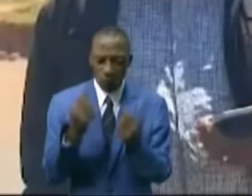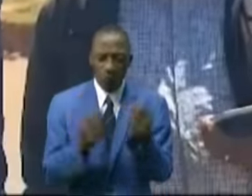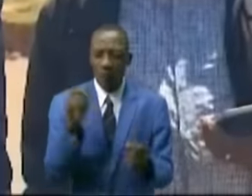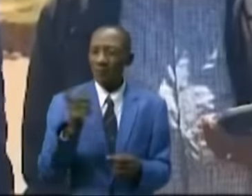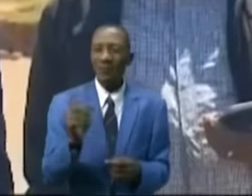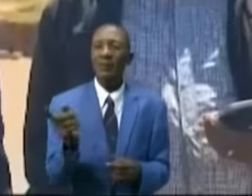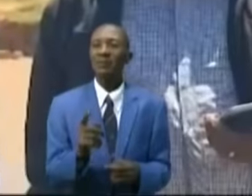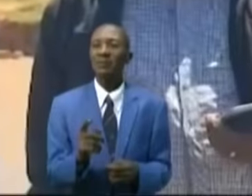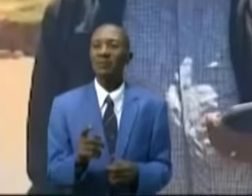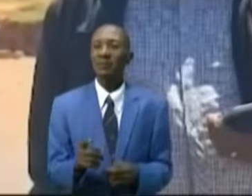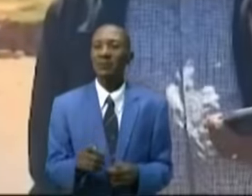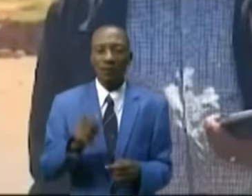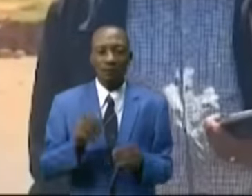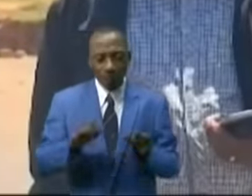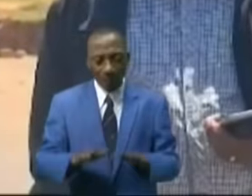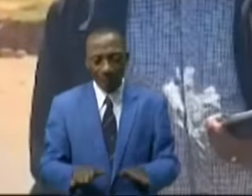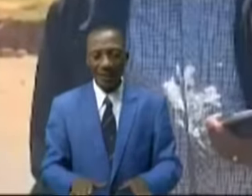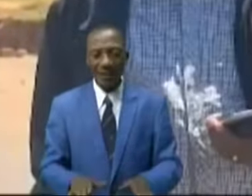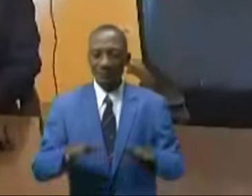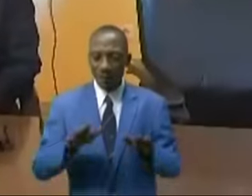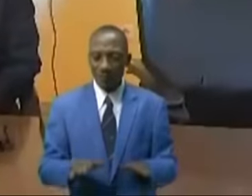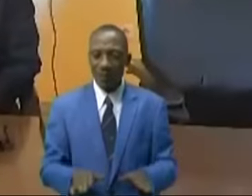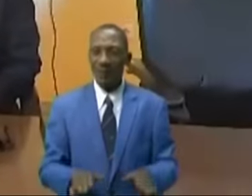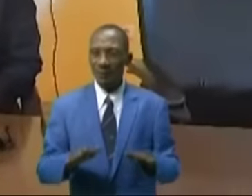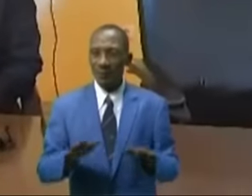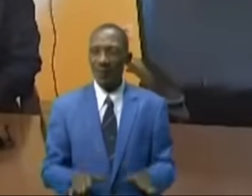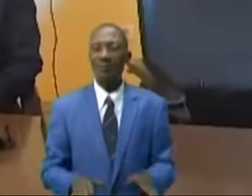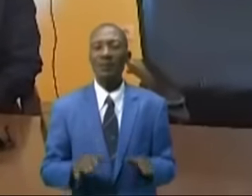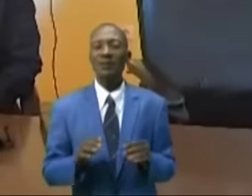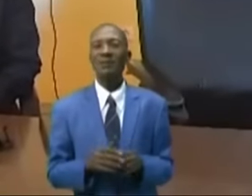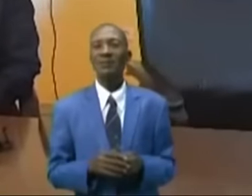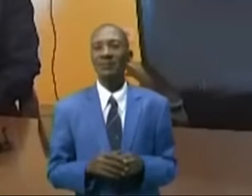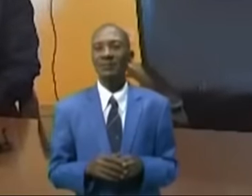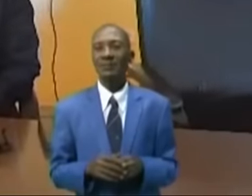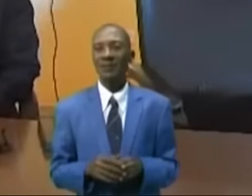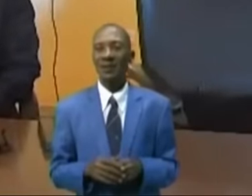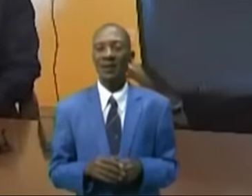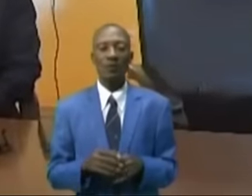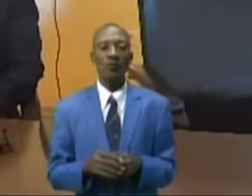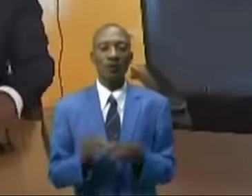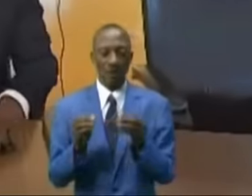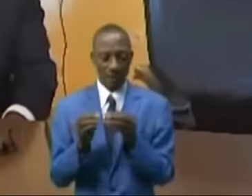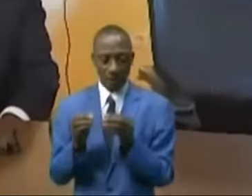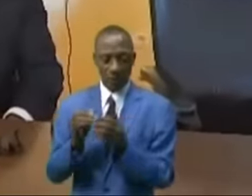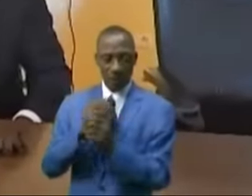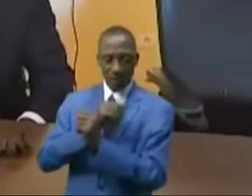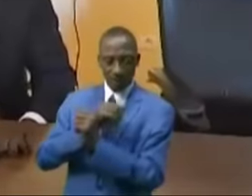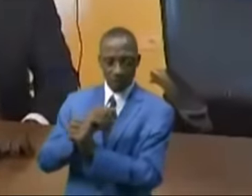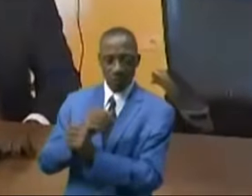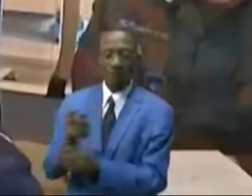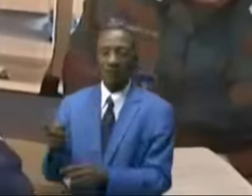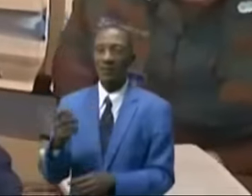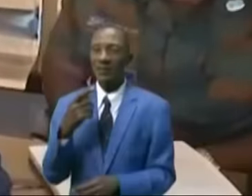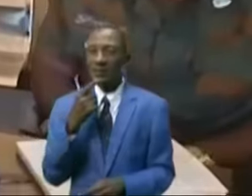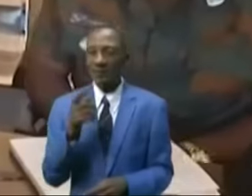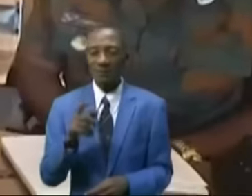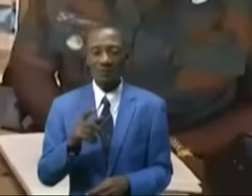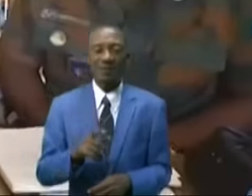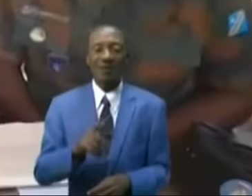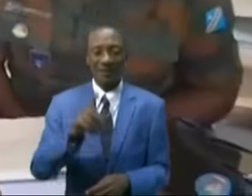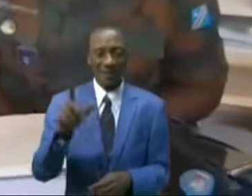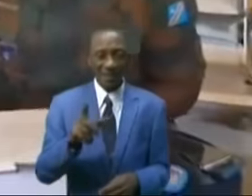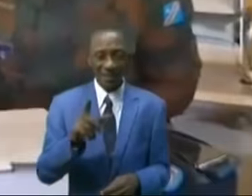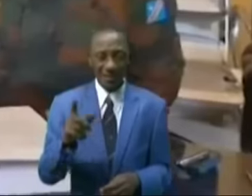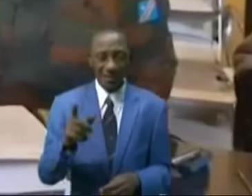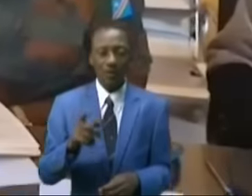l'appelle là-bas, on est ici, on arrête de faire ça. Le Conseil urbain de sécurité a décidé dès ce lundi des mesures en mettant en place